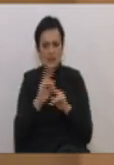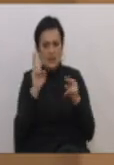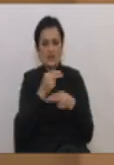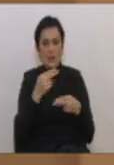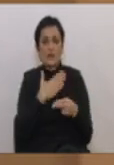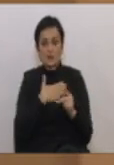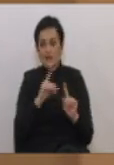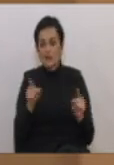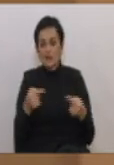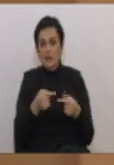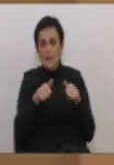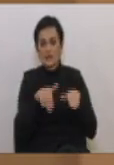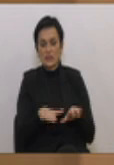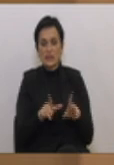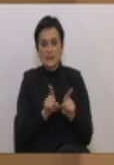შესაბამის გადაწყვეტილებებს.